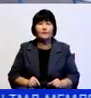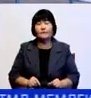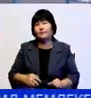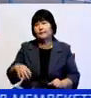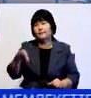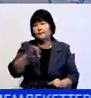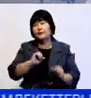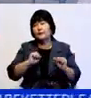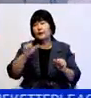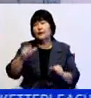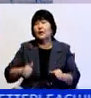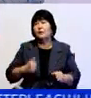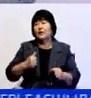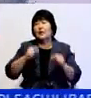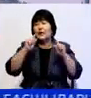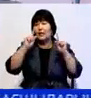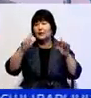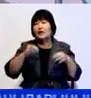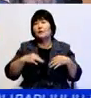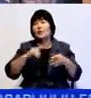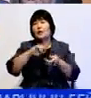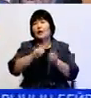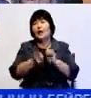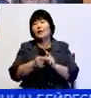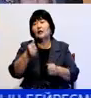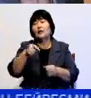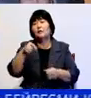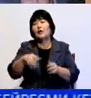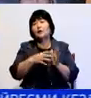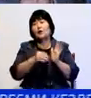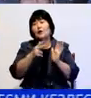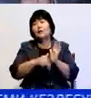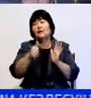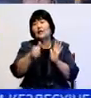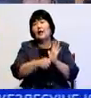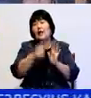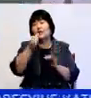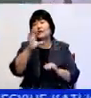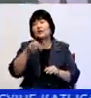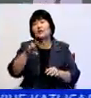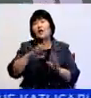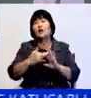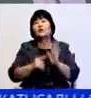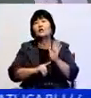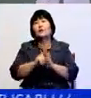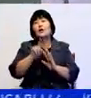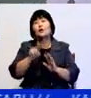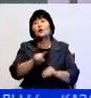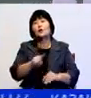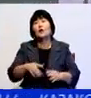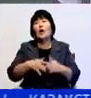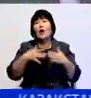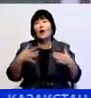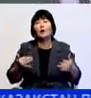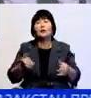Облыс спортшыларының мерейін тасытып, мерекеге айналған дәстүрлі дода 1986 жылы Сырдария ауданында бастау алған. Содан бері ауқымы